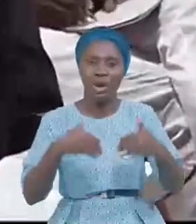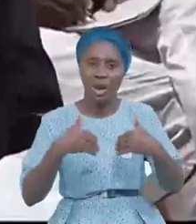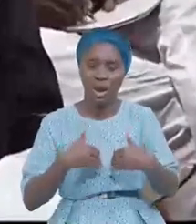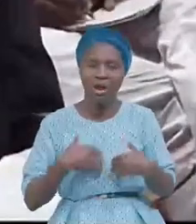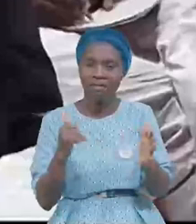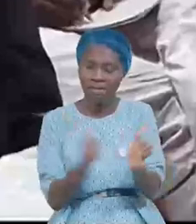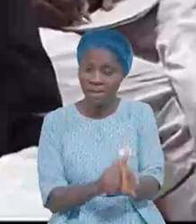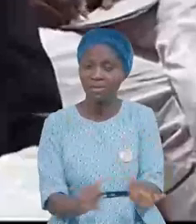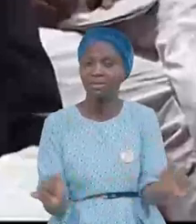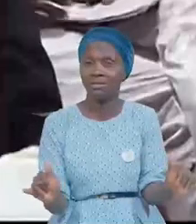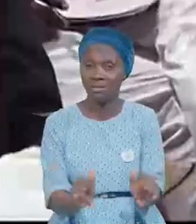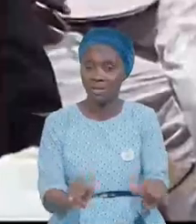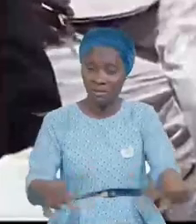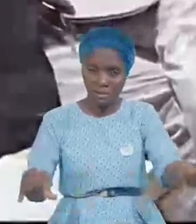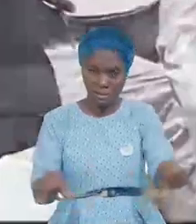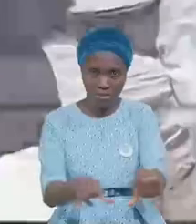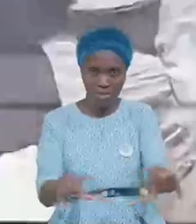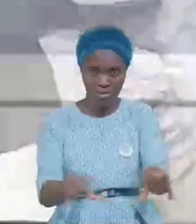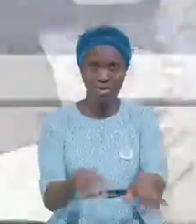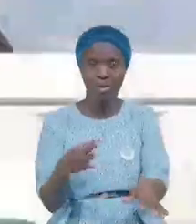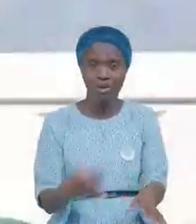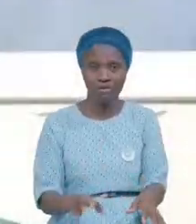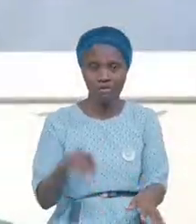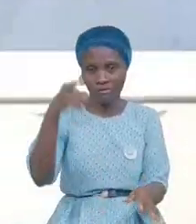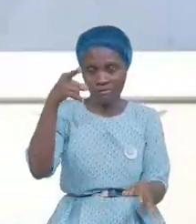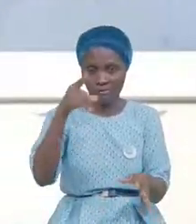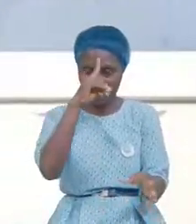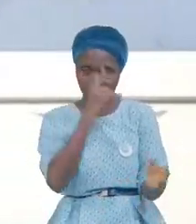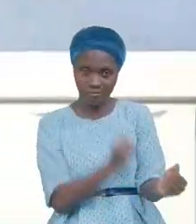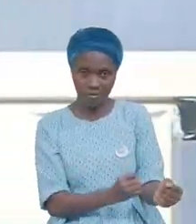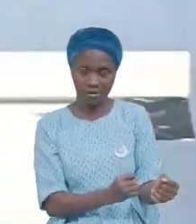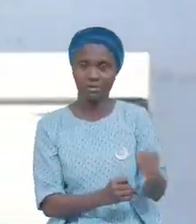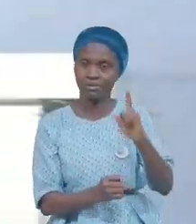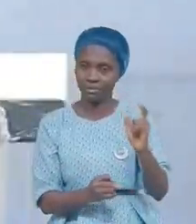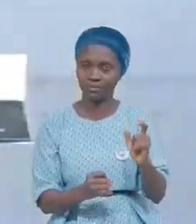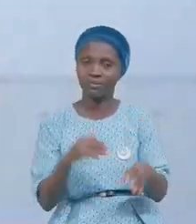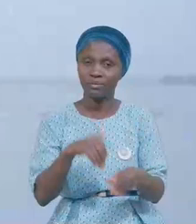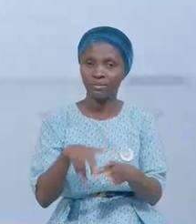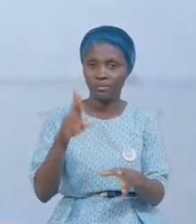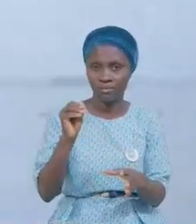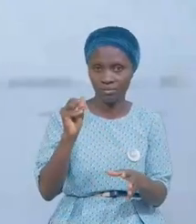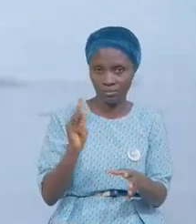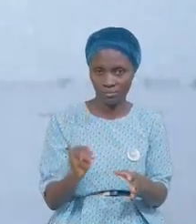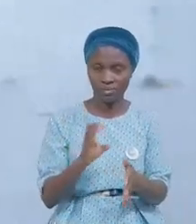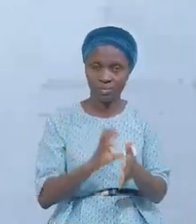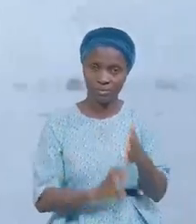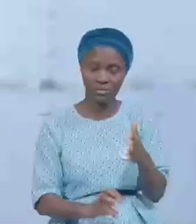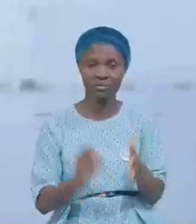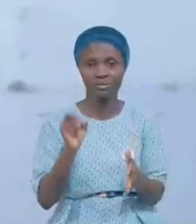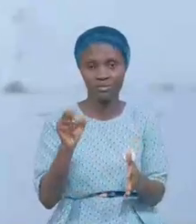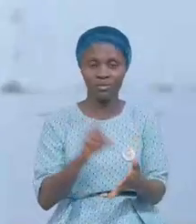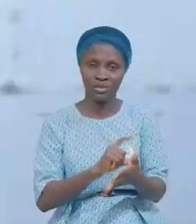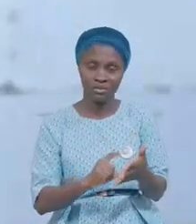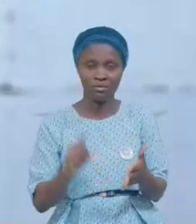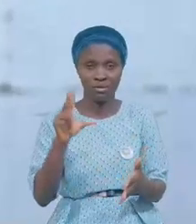cette même mesure de foi? Voyons, Romains une fois encore au chapitre 12. Et nous lisons le verset 3